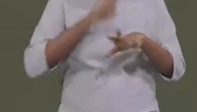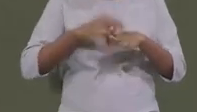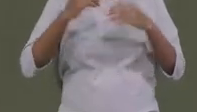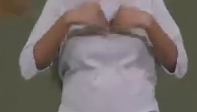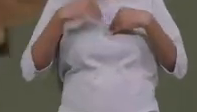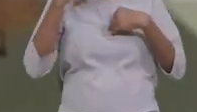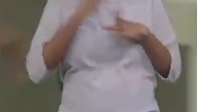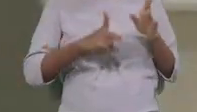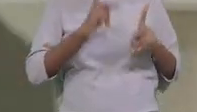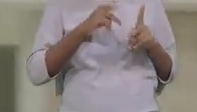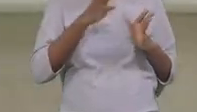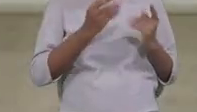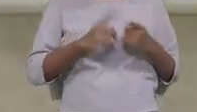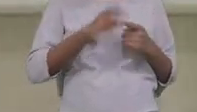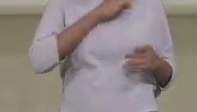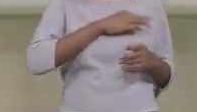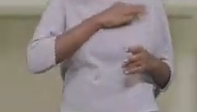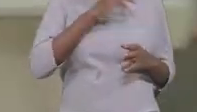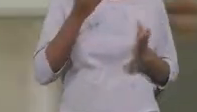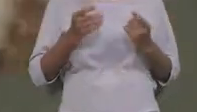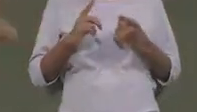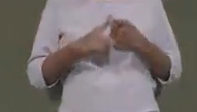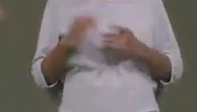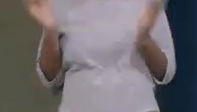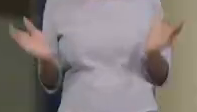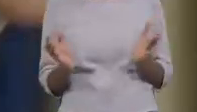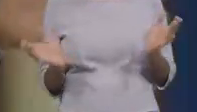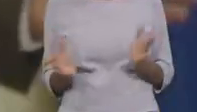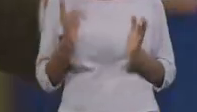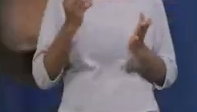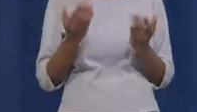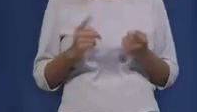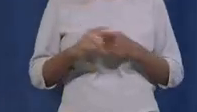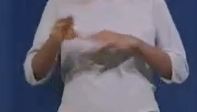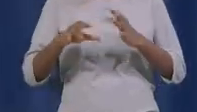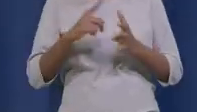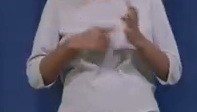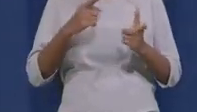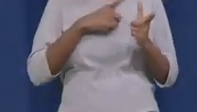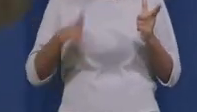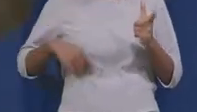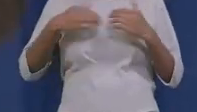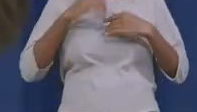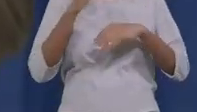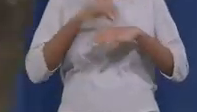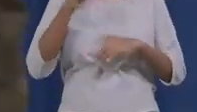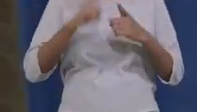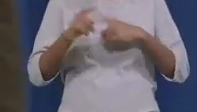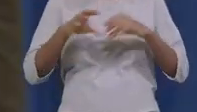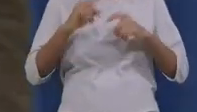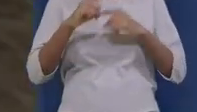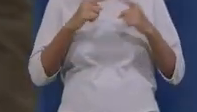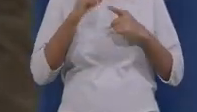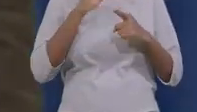L'amour que vous avez normalement pour les gens. Vous voulez prêcher, vous voulez encourager, vous voulez faire ce que Dieu vous appelle à